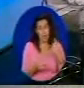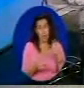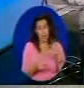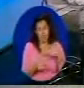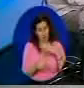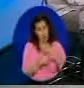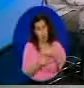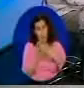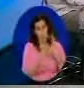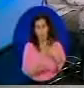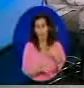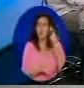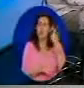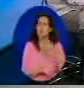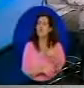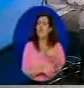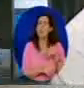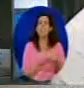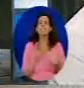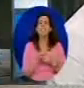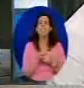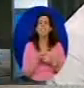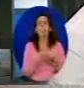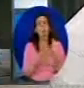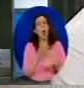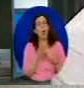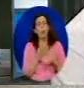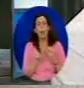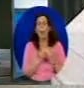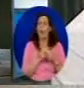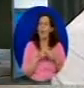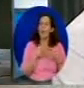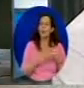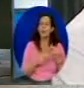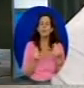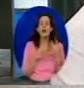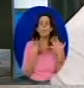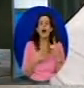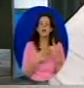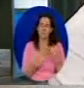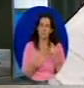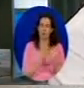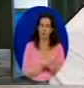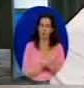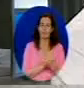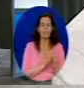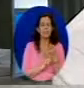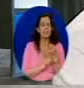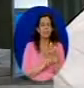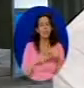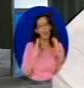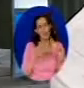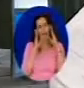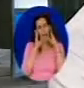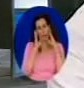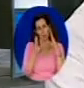פעם אחת? אני חושב שזה לאו דווקא טיפ לצרכנים או לחנויות. יש משהו באווירה שצריך לשנות. קצת להחזיר את